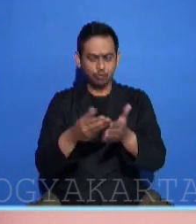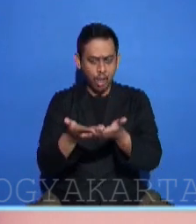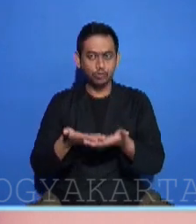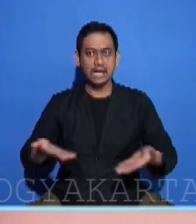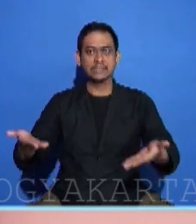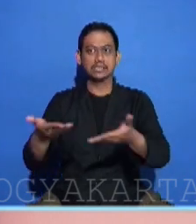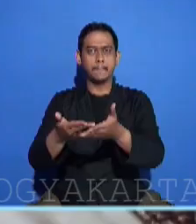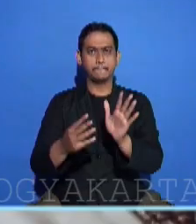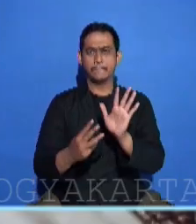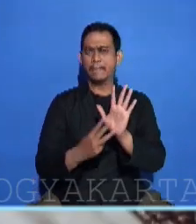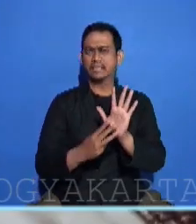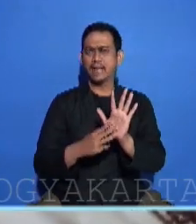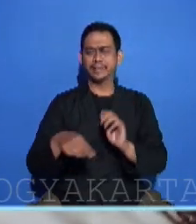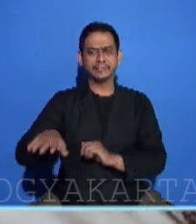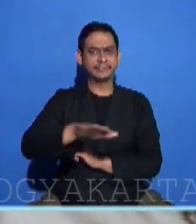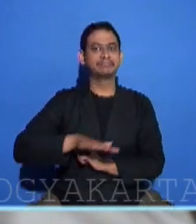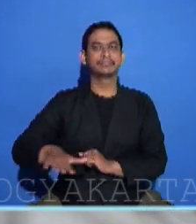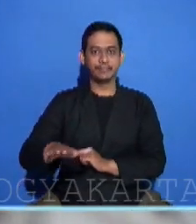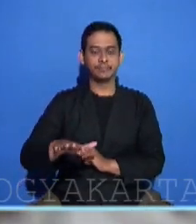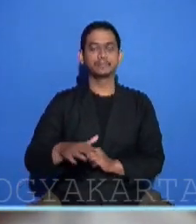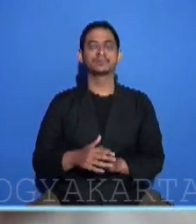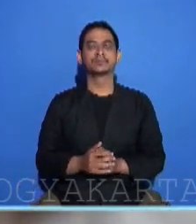terjadi di masa kini.